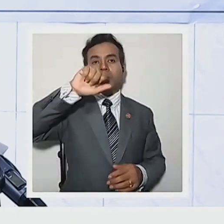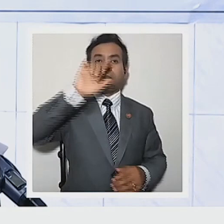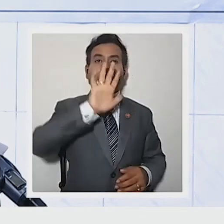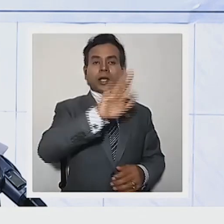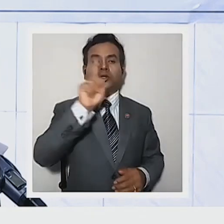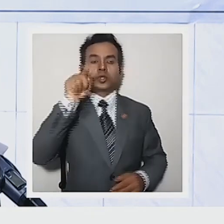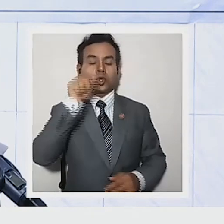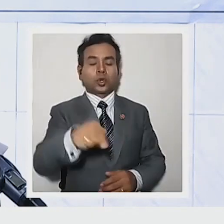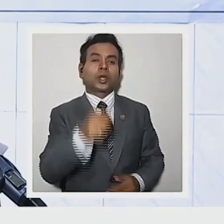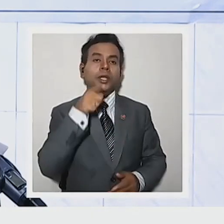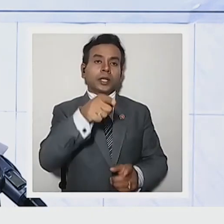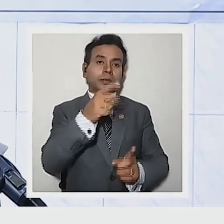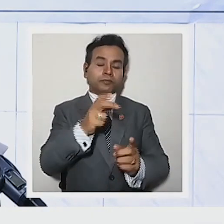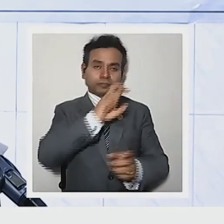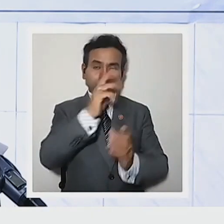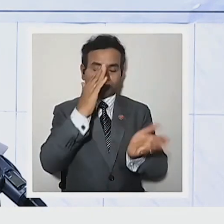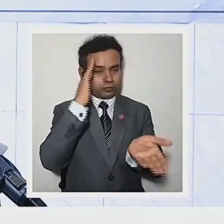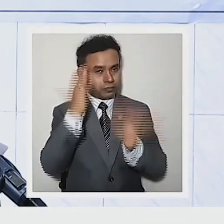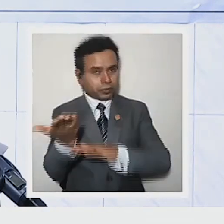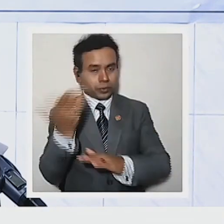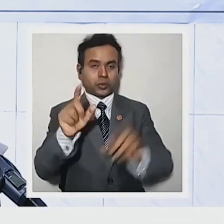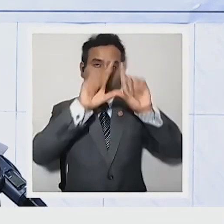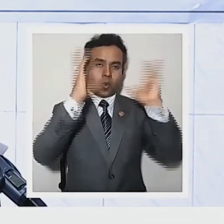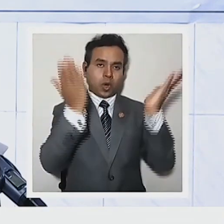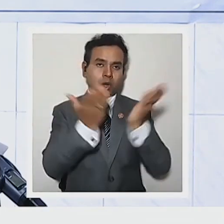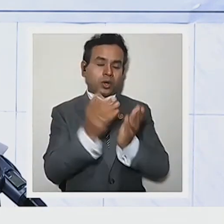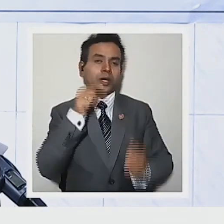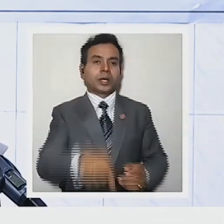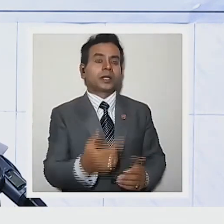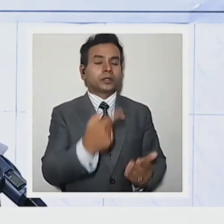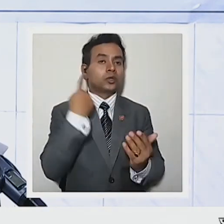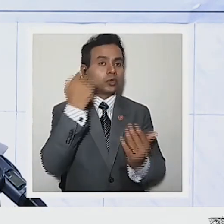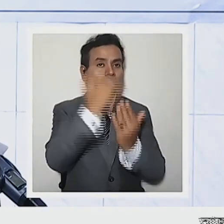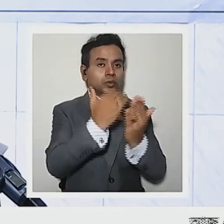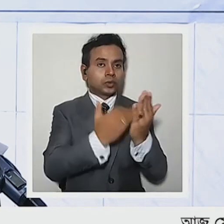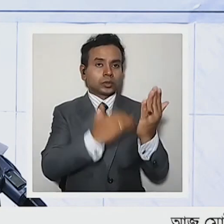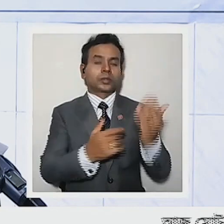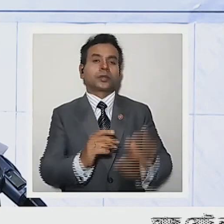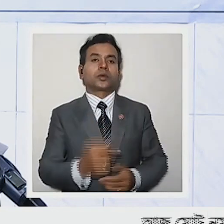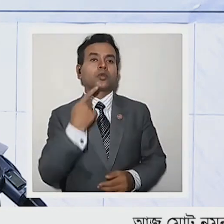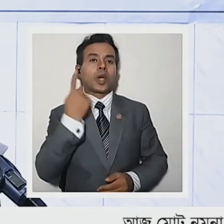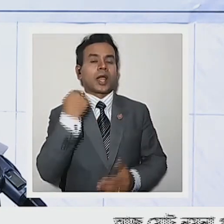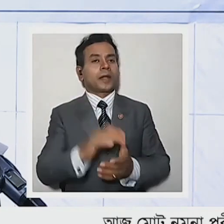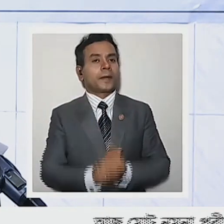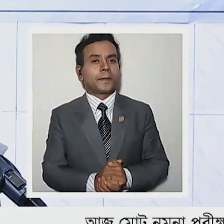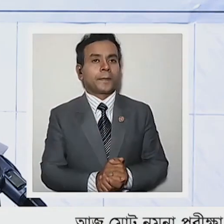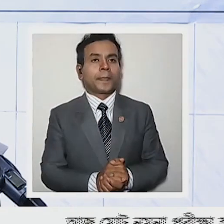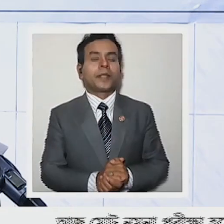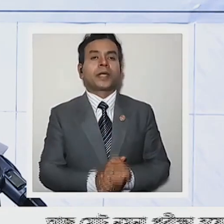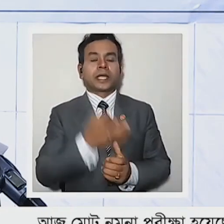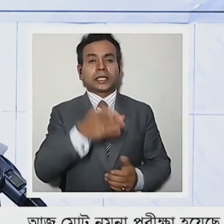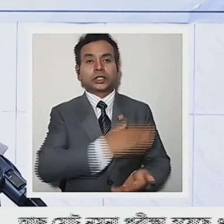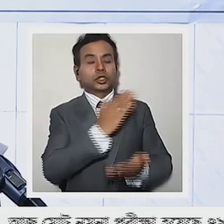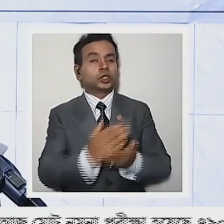২,৮৩,১৫৩ জন। আমরা এই দক্ষিণ পূর্ব এশিয়ার পরিস্থিতি এবং বিশ্ব পরিস্থিতি সংগ্রহ করেছি বিশ্ব স্বাস্থ্য সংস্থার সিচুয়েশন রিপোর্ট ১২ই